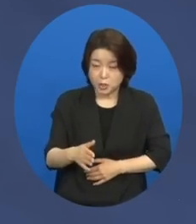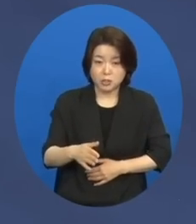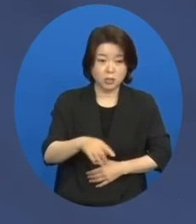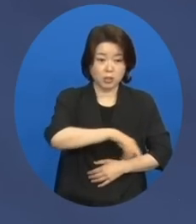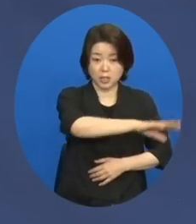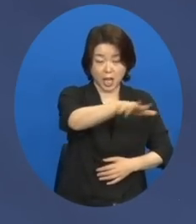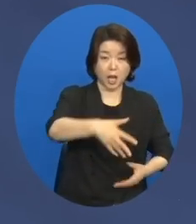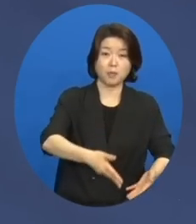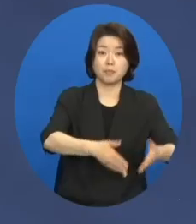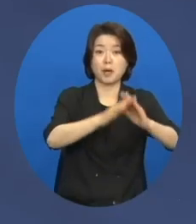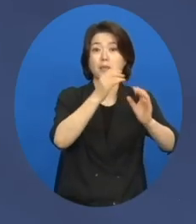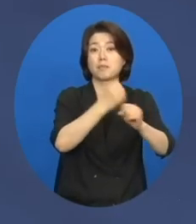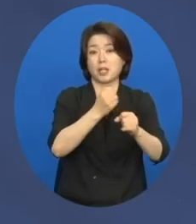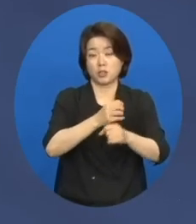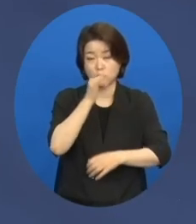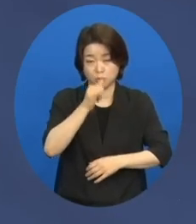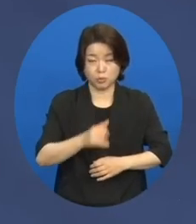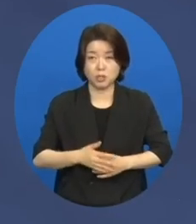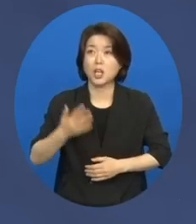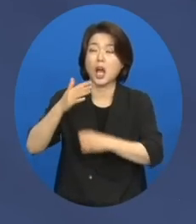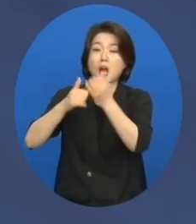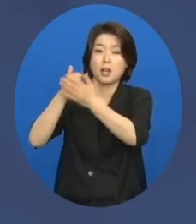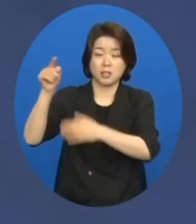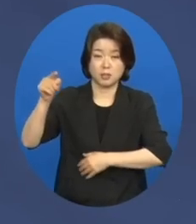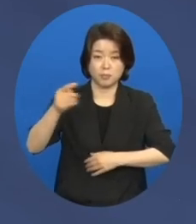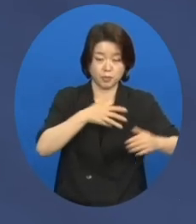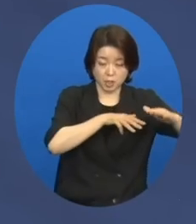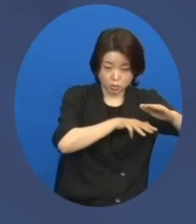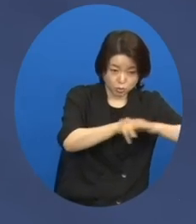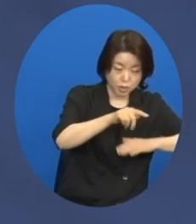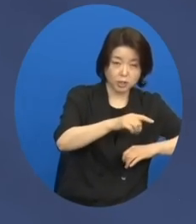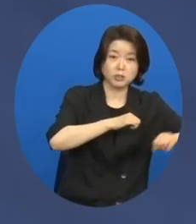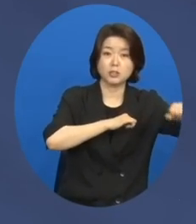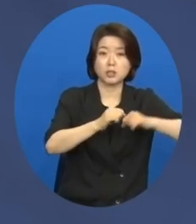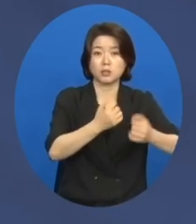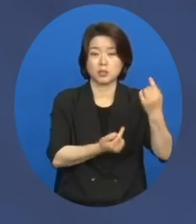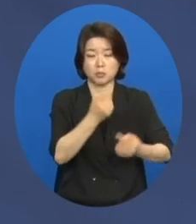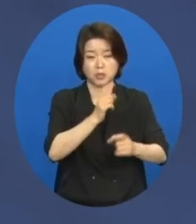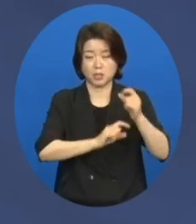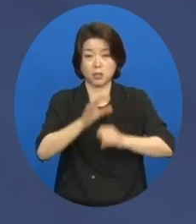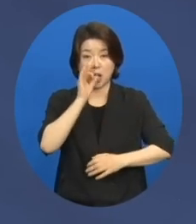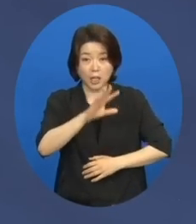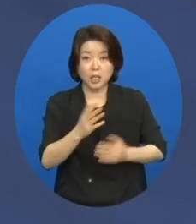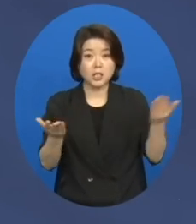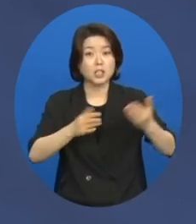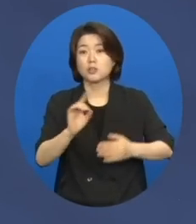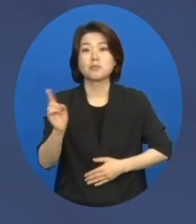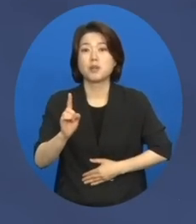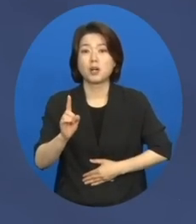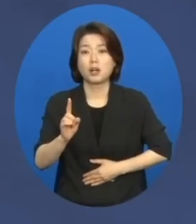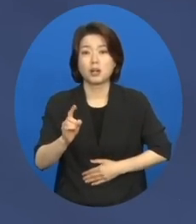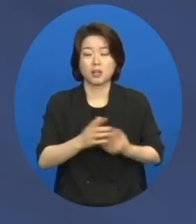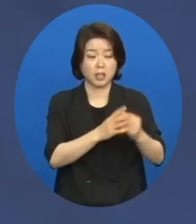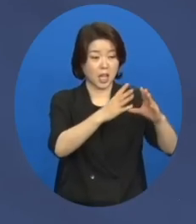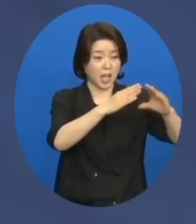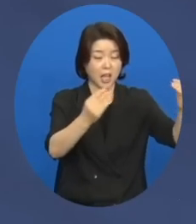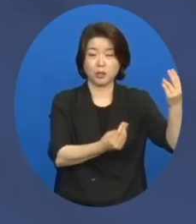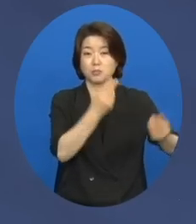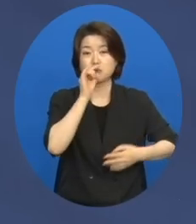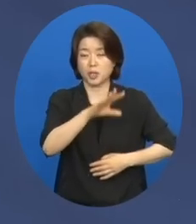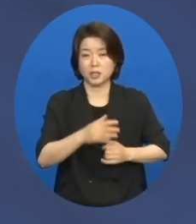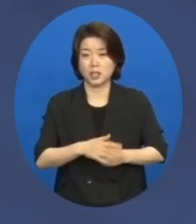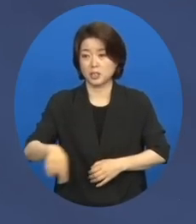근데 출애굽의 그 역사보다 더 불가능한 게 있다면 애굽하고는 비교가 안